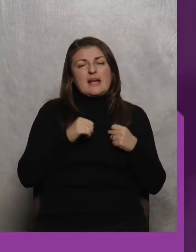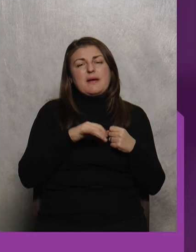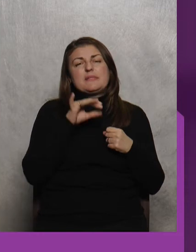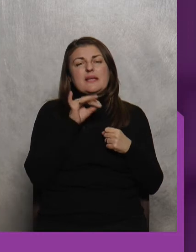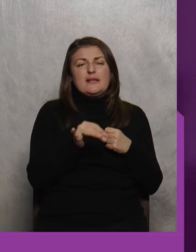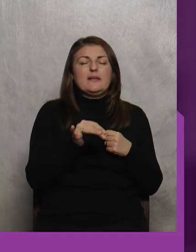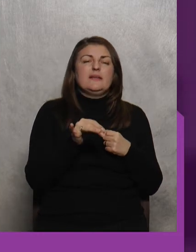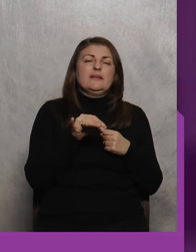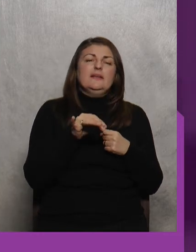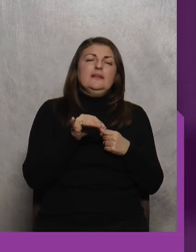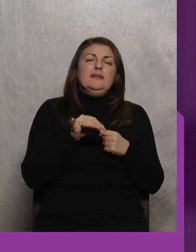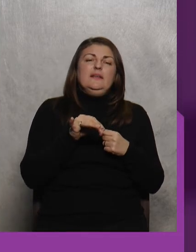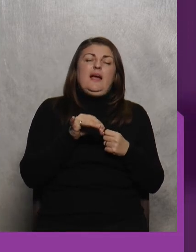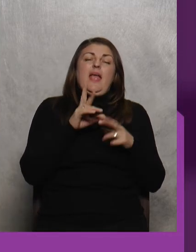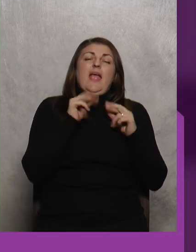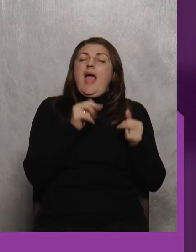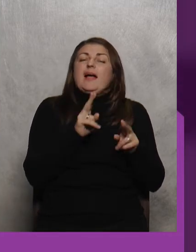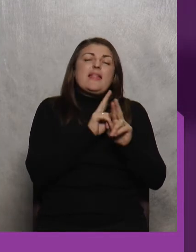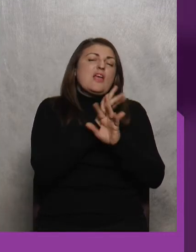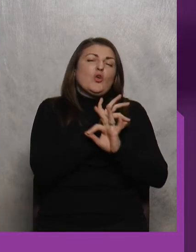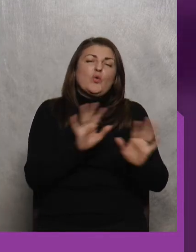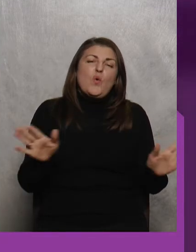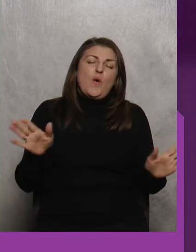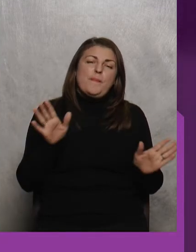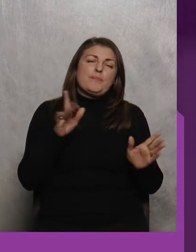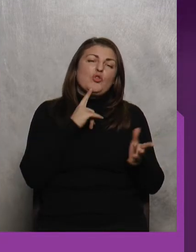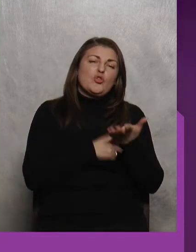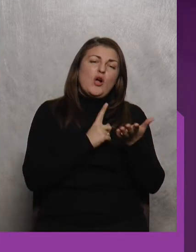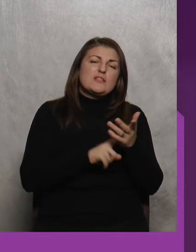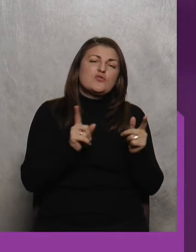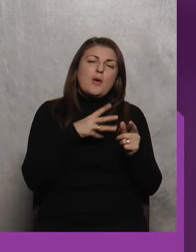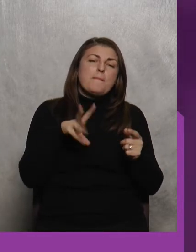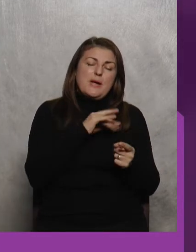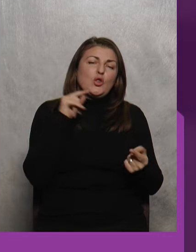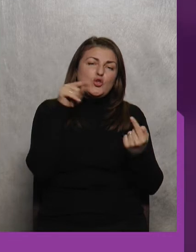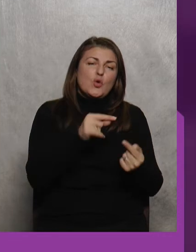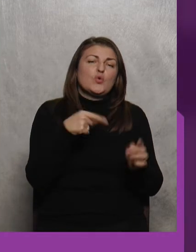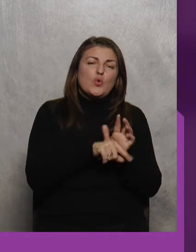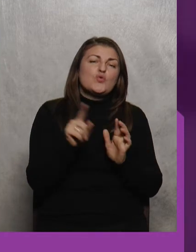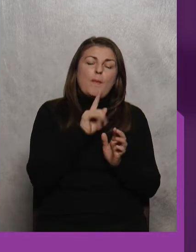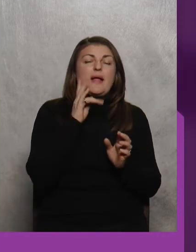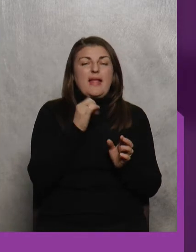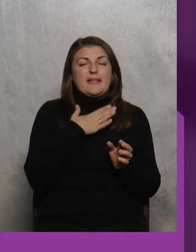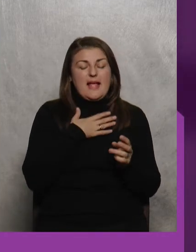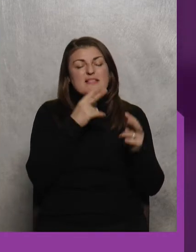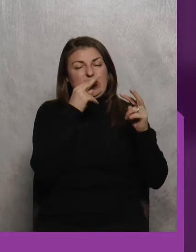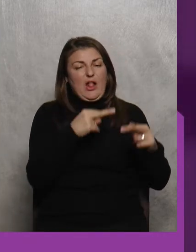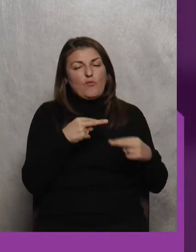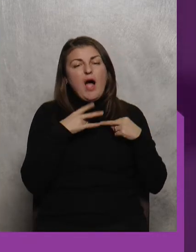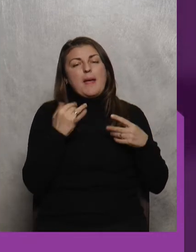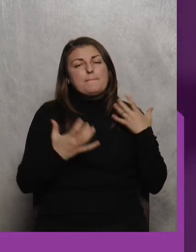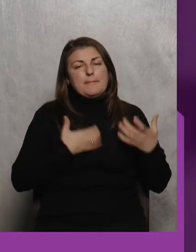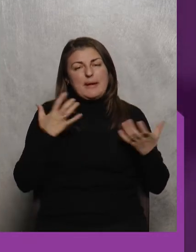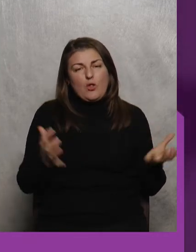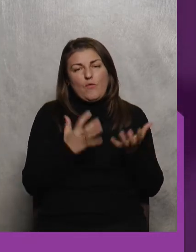і як ніхто доказати, що ми достойні того, щоб на нас звертали увагу і